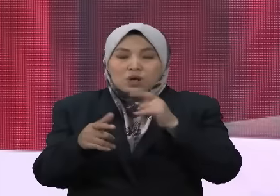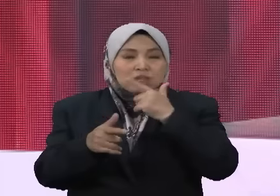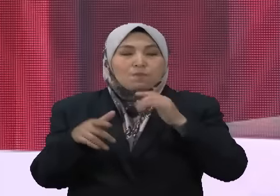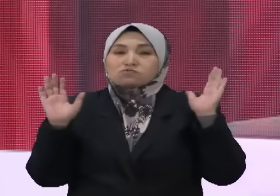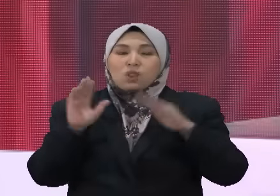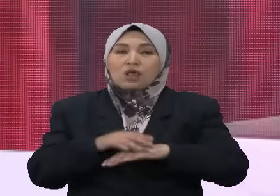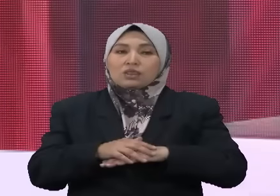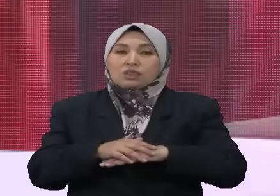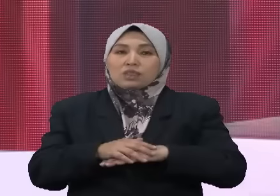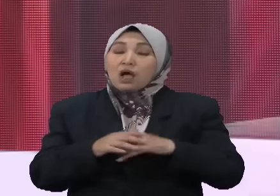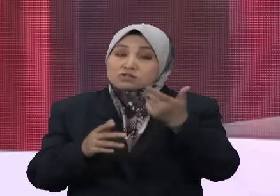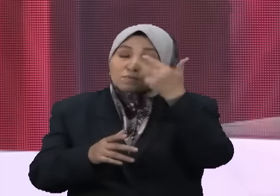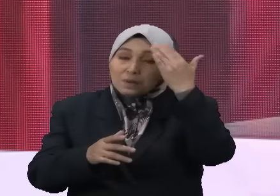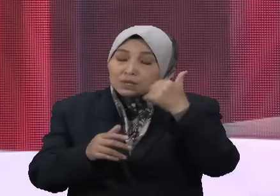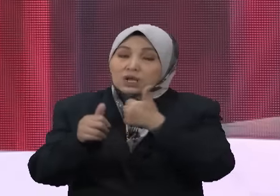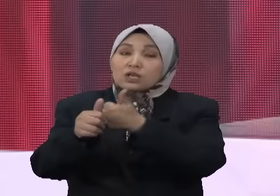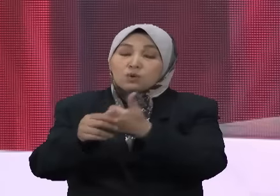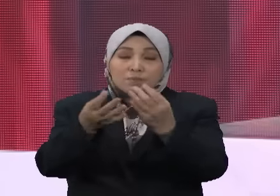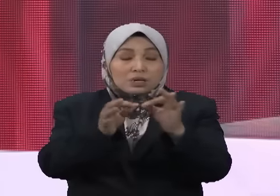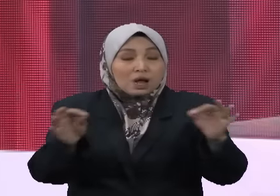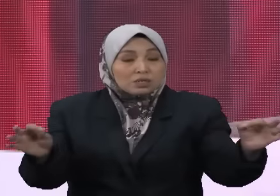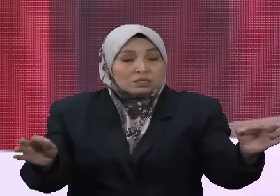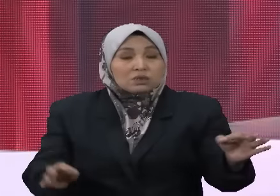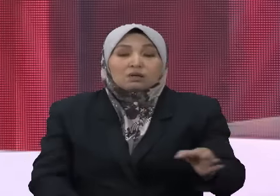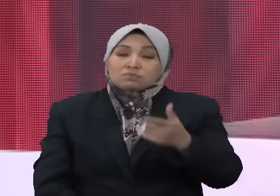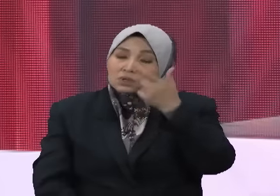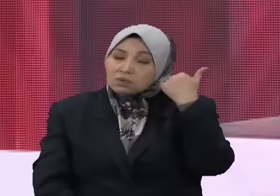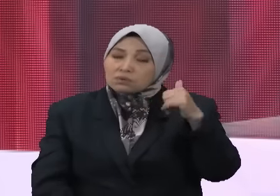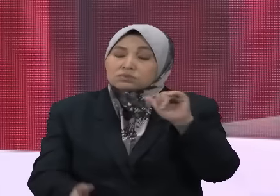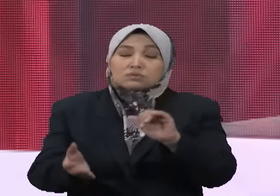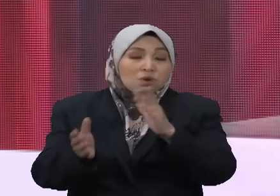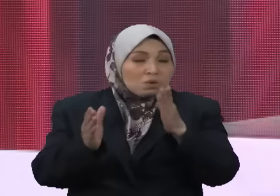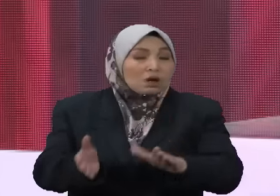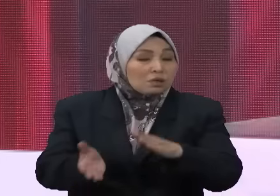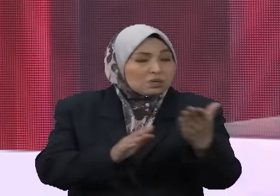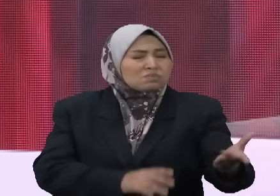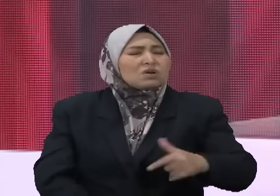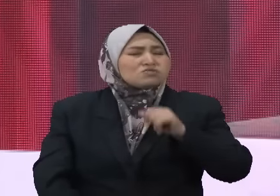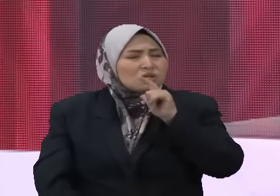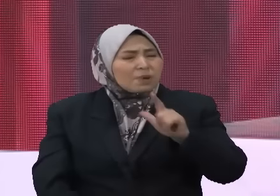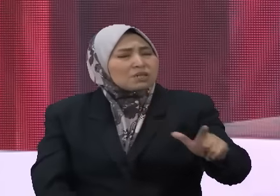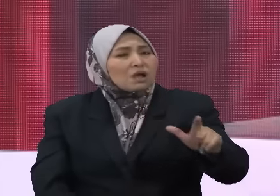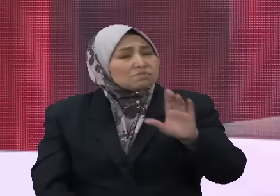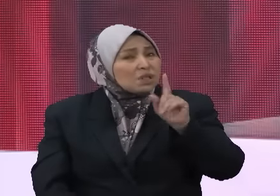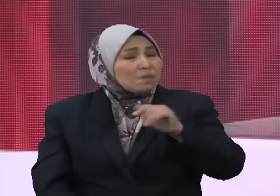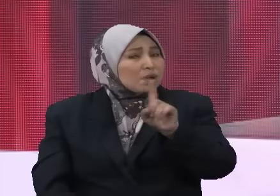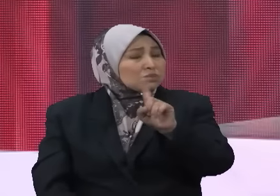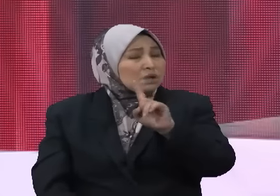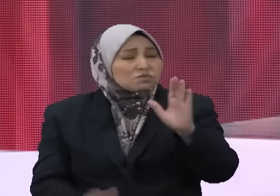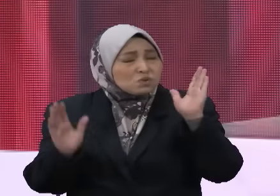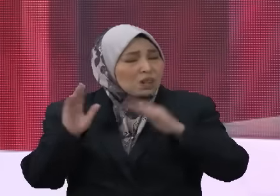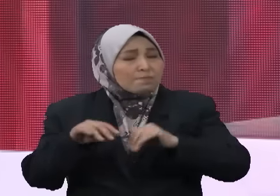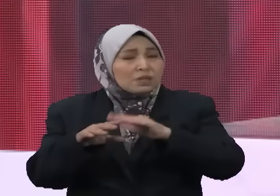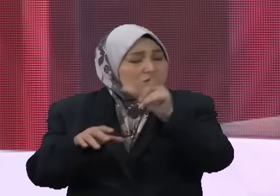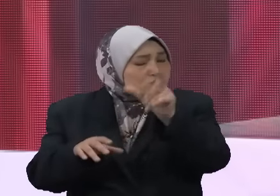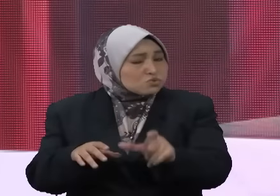solat kan sebab berdasarkan kepada ayat wala tusalli ahadim minhum abada janganlah kamu solat ke atas